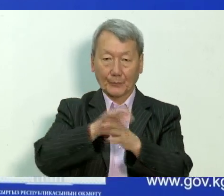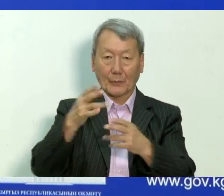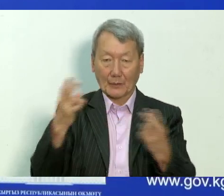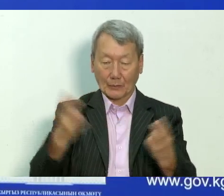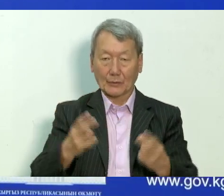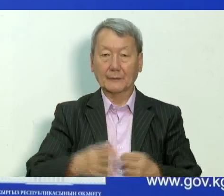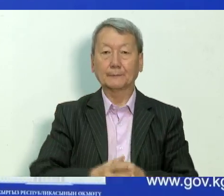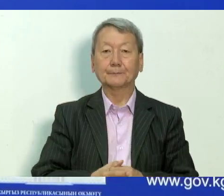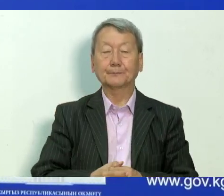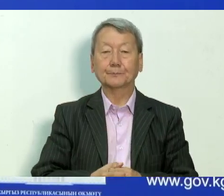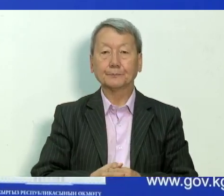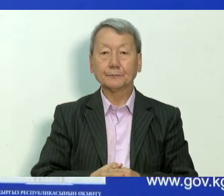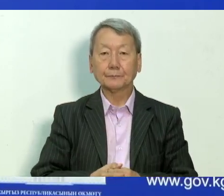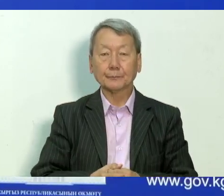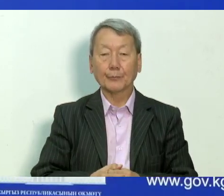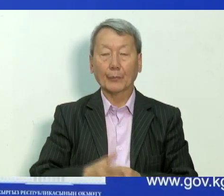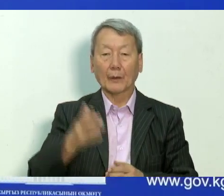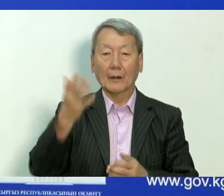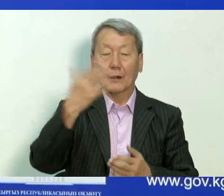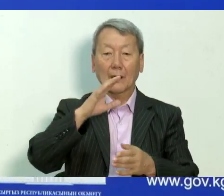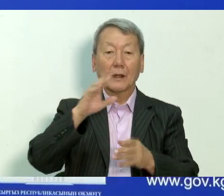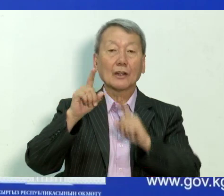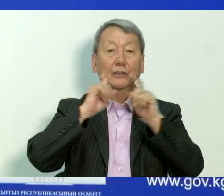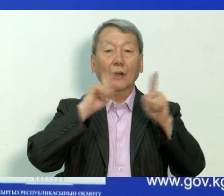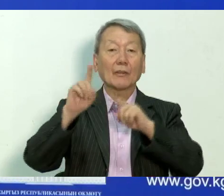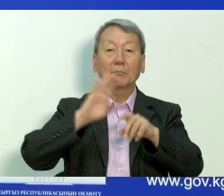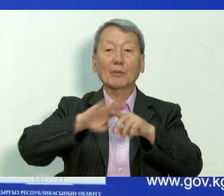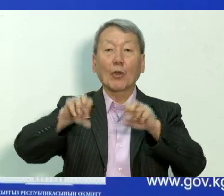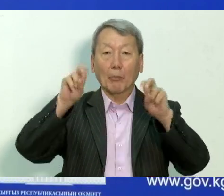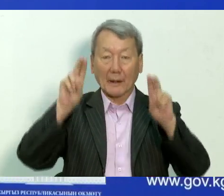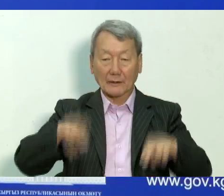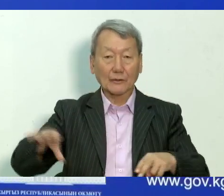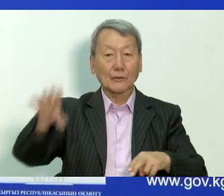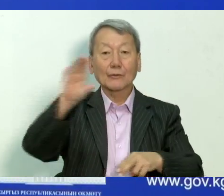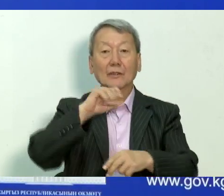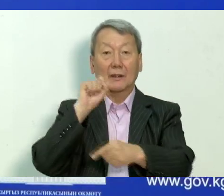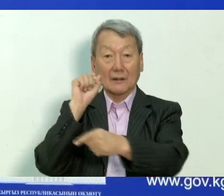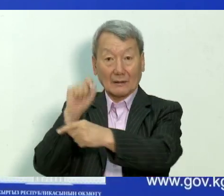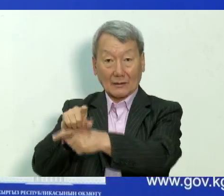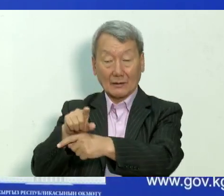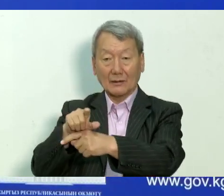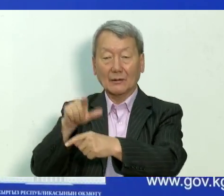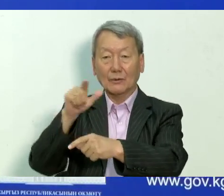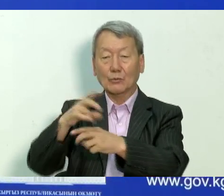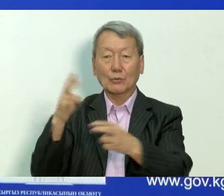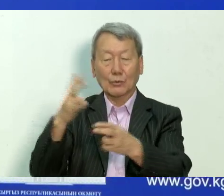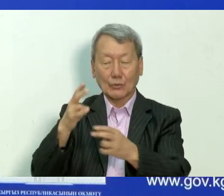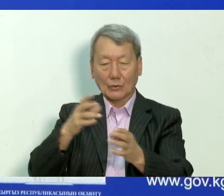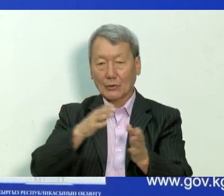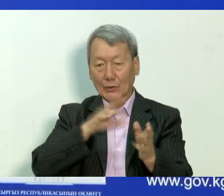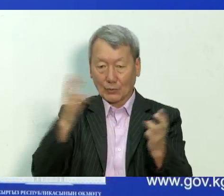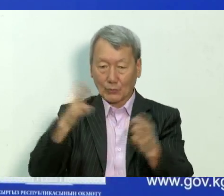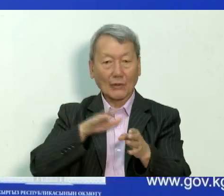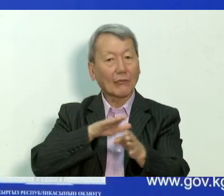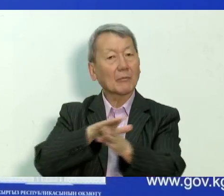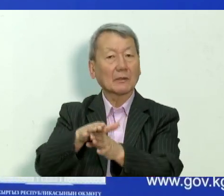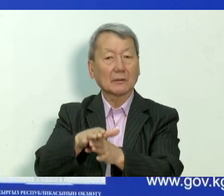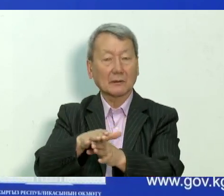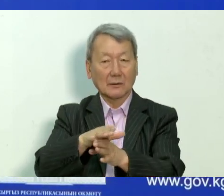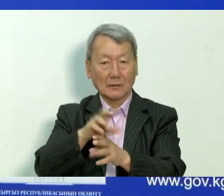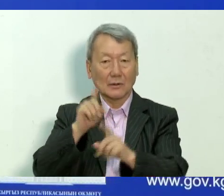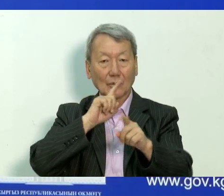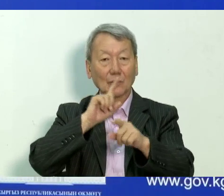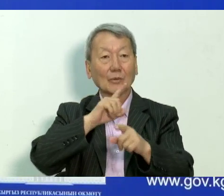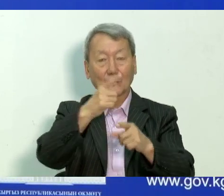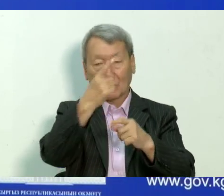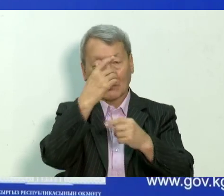белгиленди. Коопсуздук кеңешинин баардык тапшырмалары, чечимдери сапаттуу жана өз учурунда аткарылышы керек.